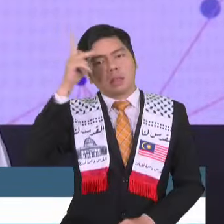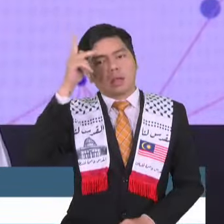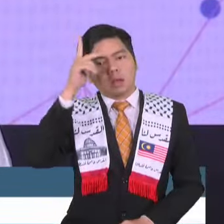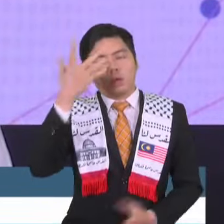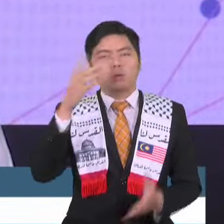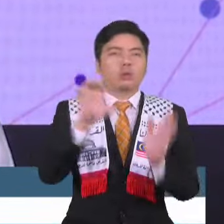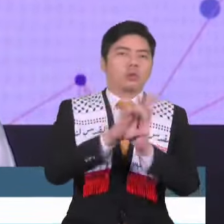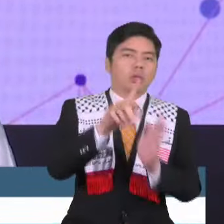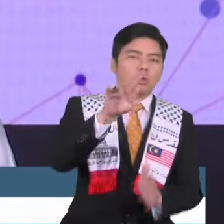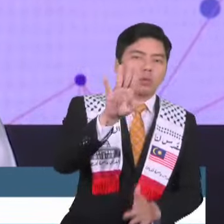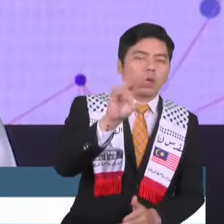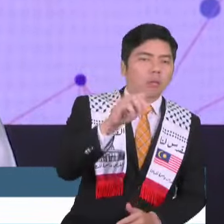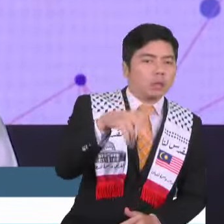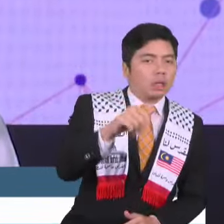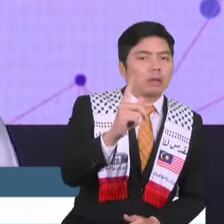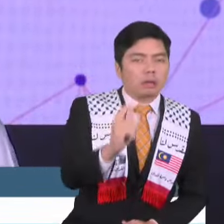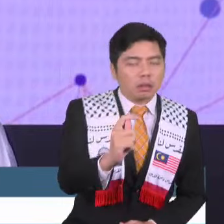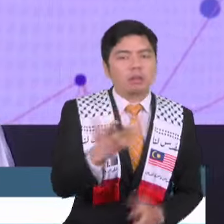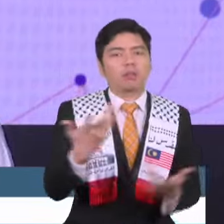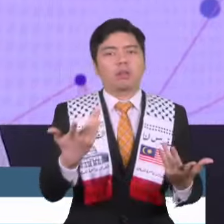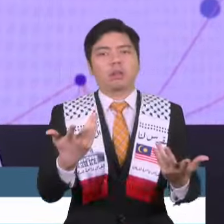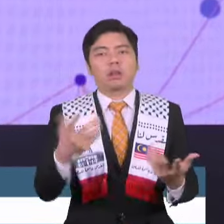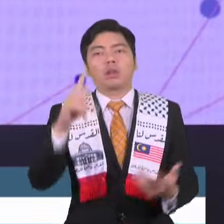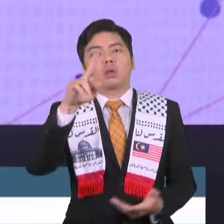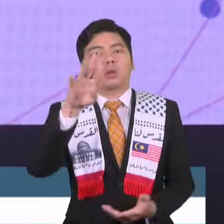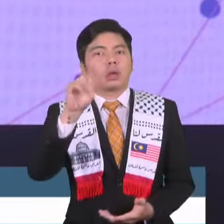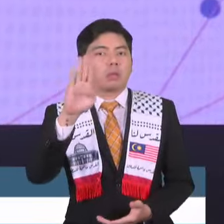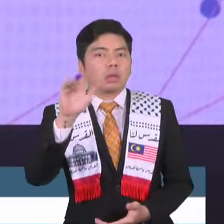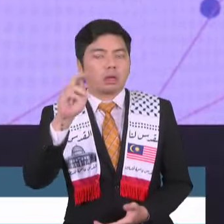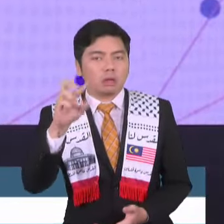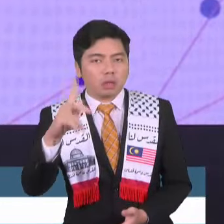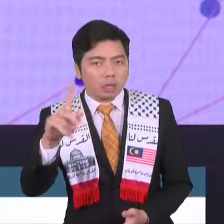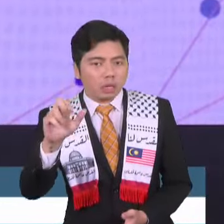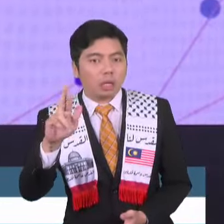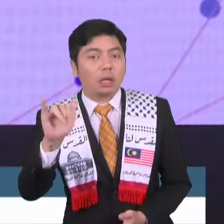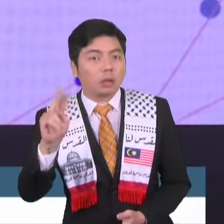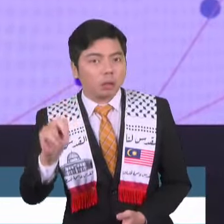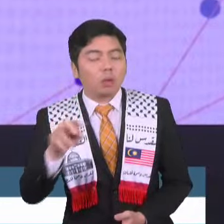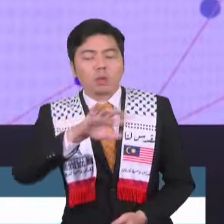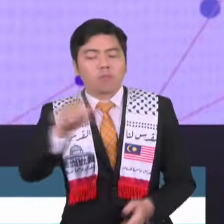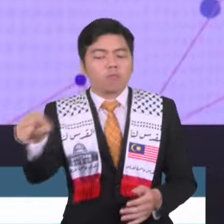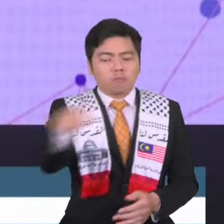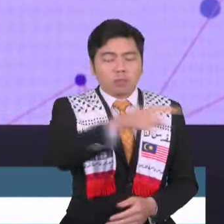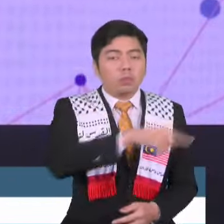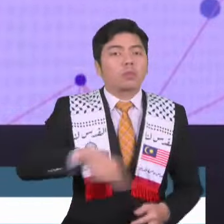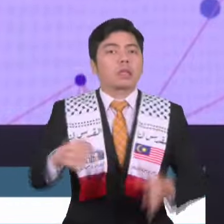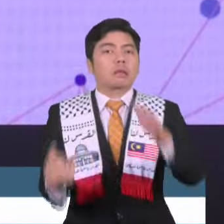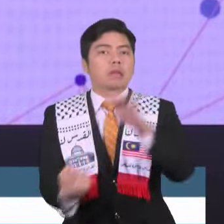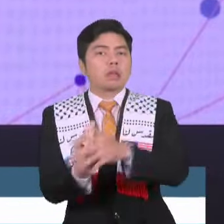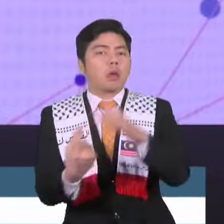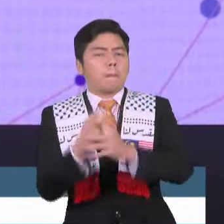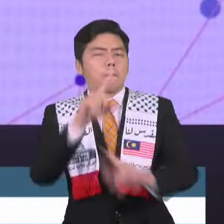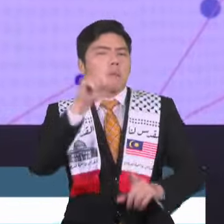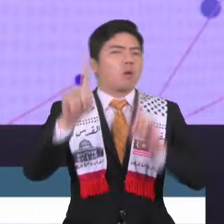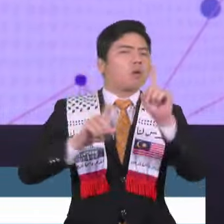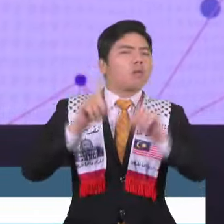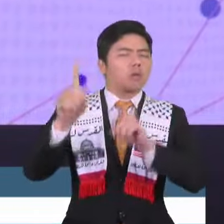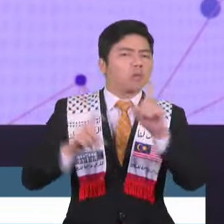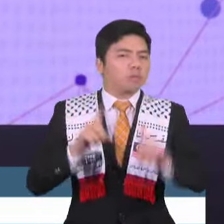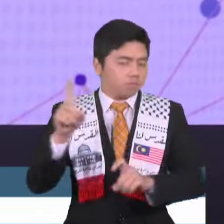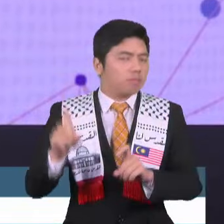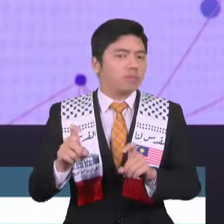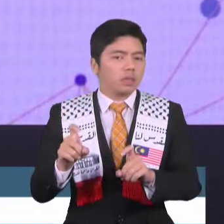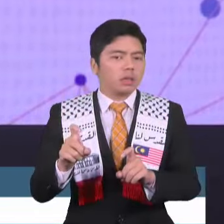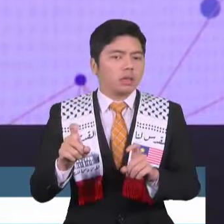daripada Tumpat, daripada Kubang Krian, mereka bangkit untuk mempersoal dan membangkitkan isu